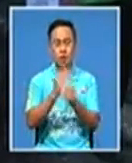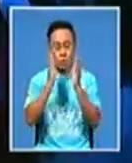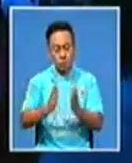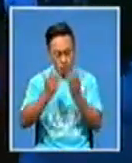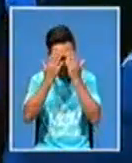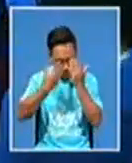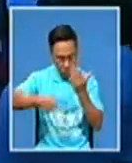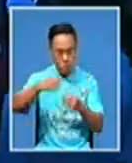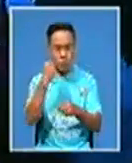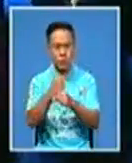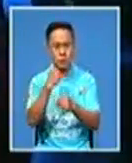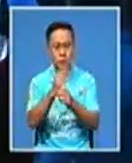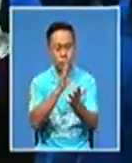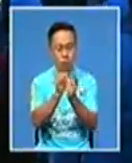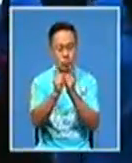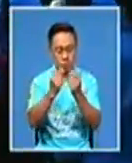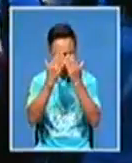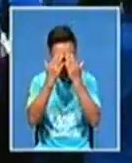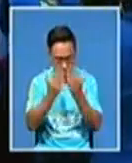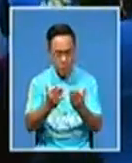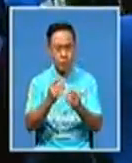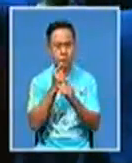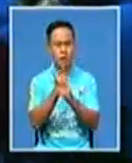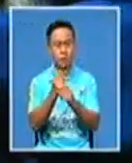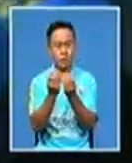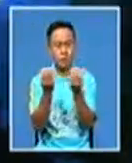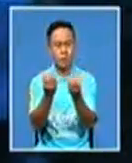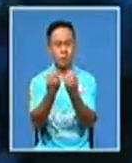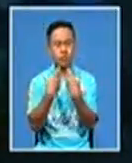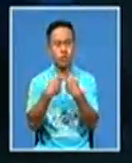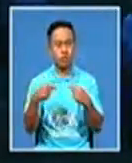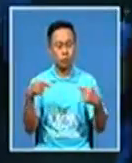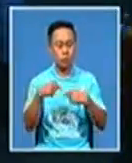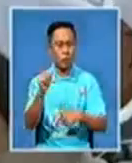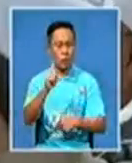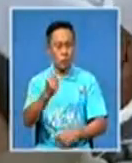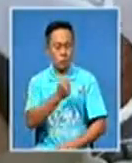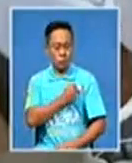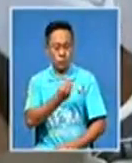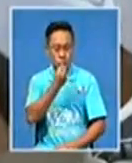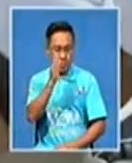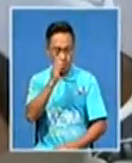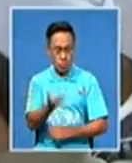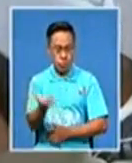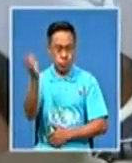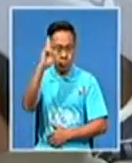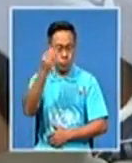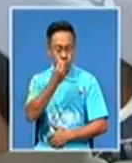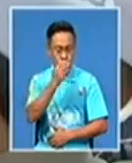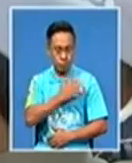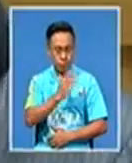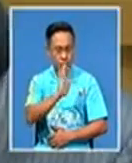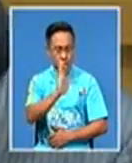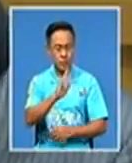มุสลิมได้ร่วมการปฏิบัติศาสนกิจตามบัญญัติของศาสดาด้วยการถือศีลอดดำรงศาสนกิจด้วยความมุ่งมั่นและจิตใ